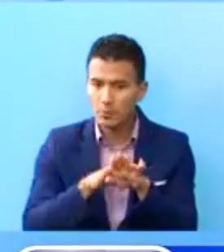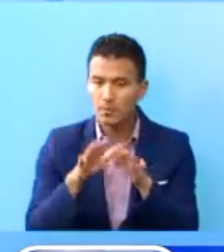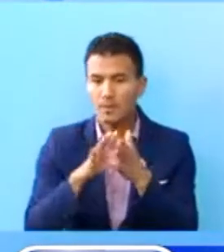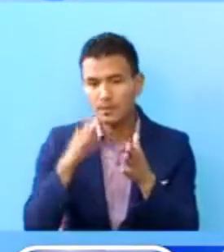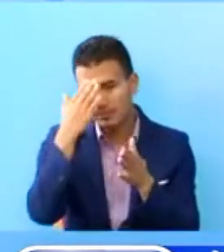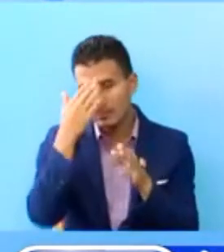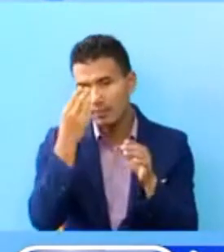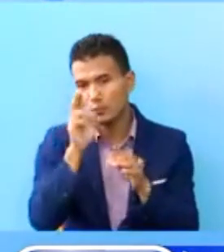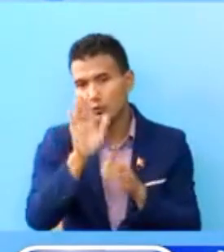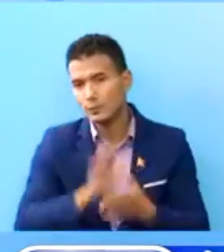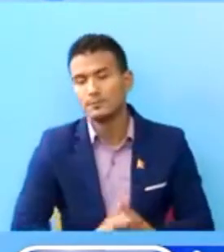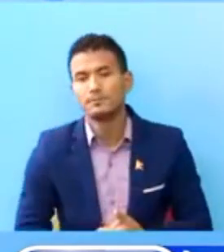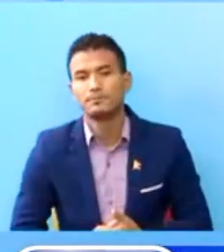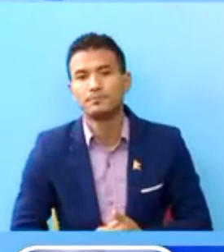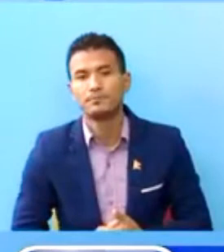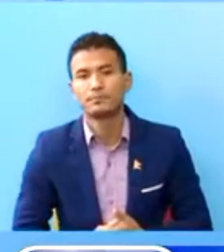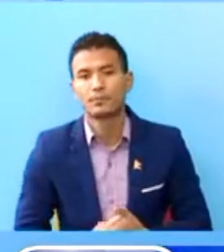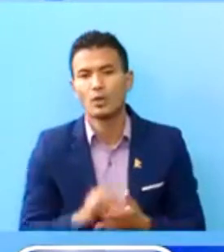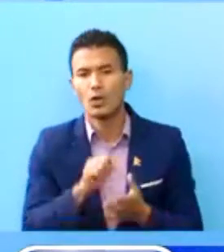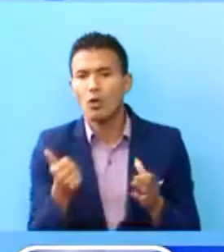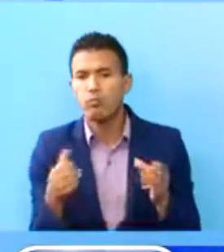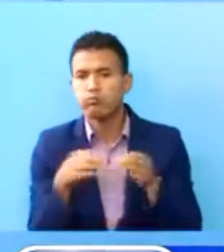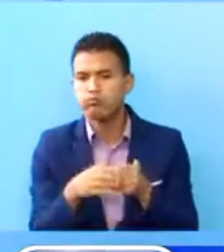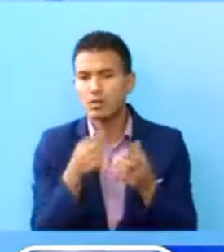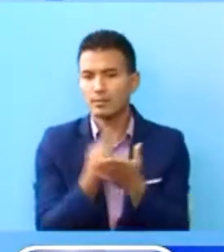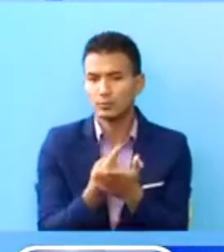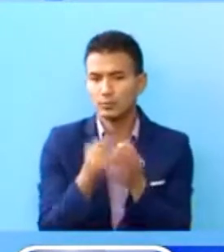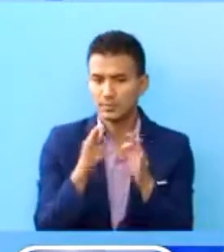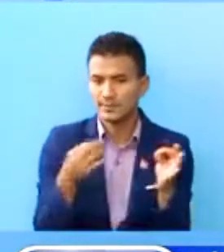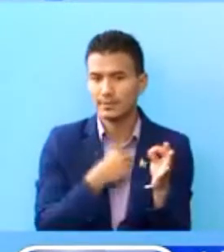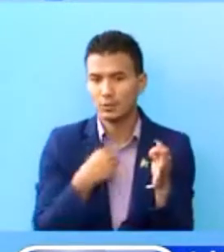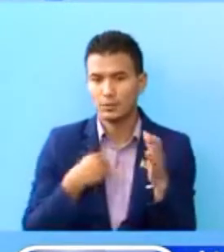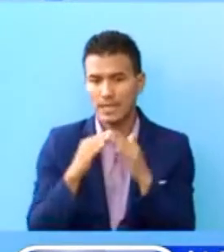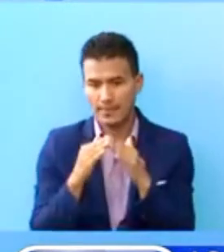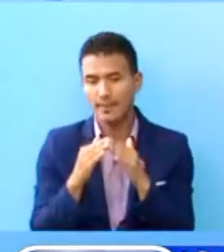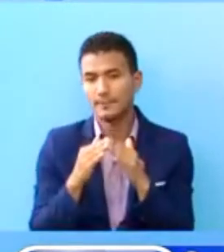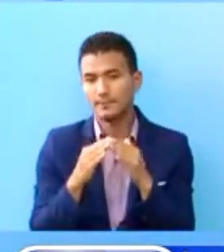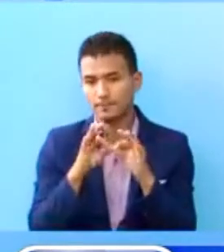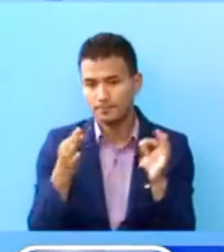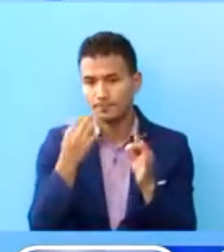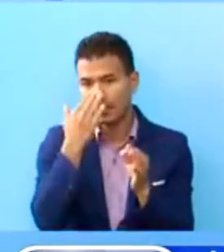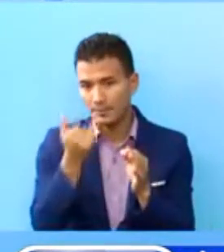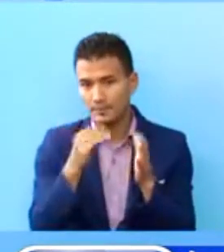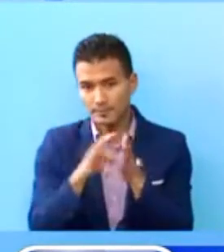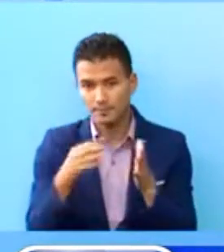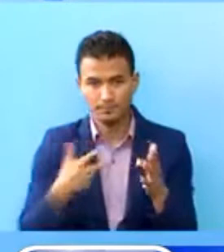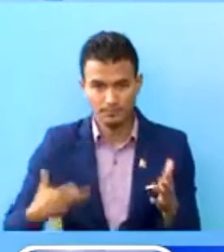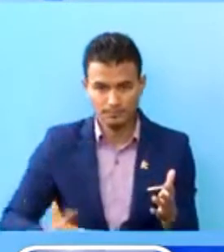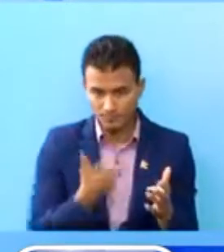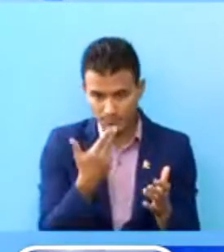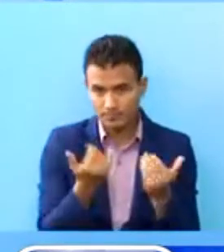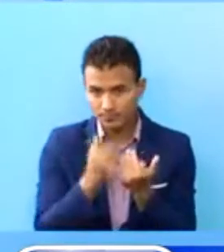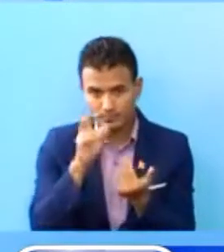भएको अवस्था पनि देखिन्छ। अर्को समूह भनेको उपत्यकाका विभिन्न अस्पतालहरूमा विभिन्न कारणले अपरेसन